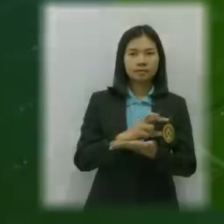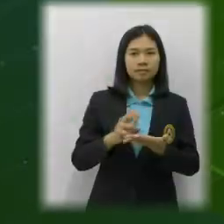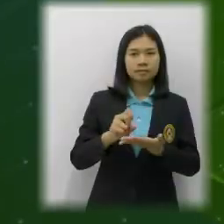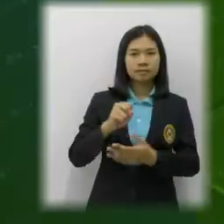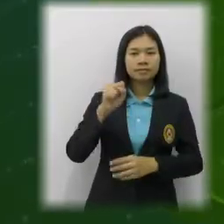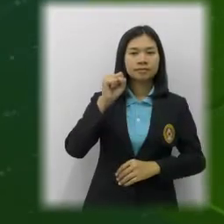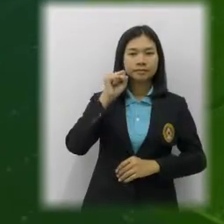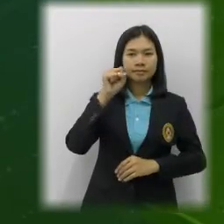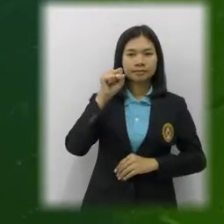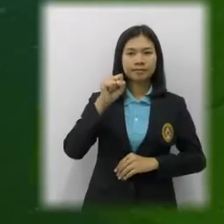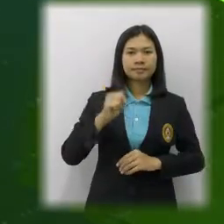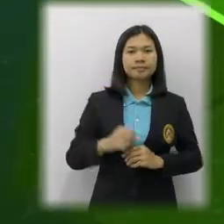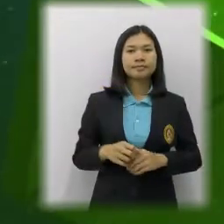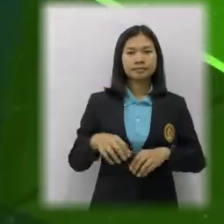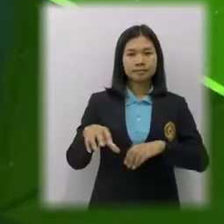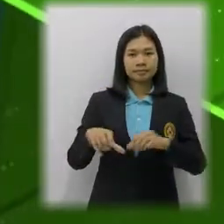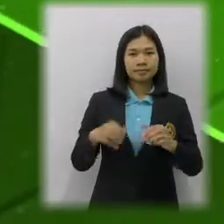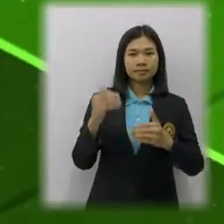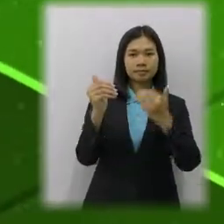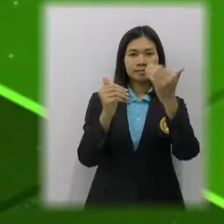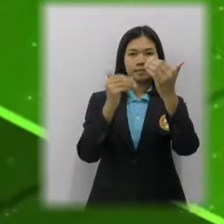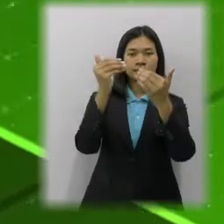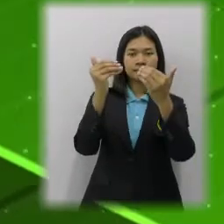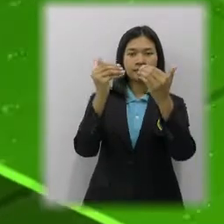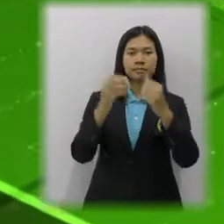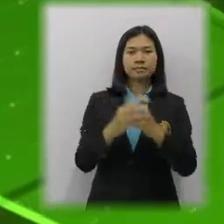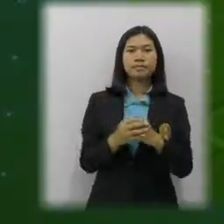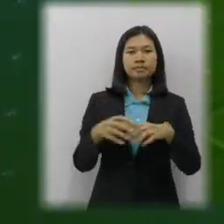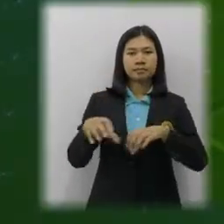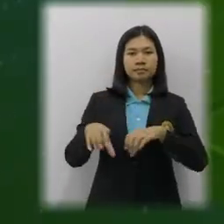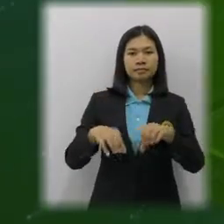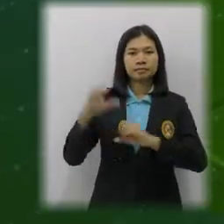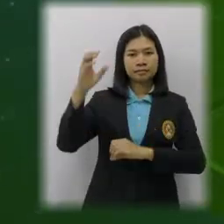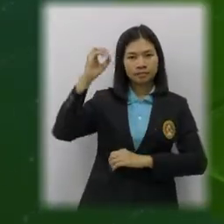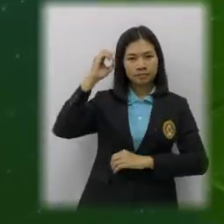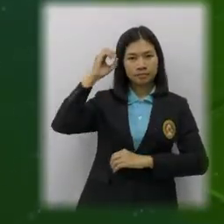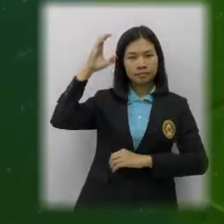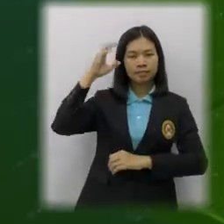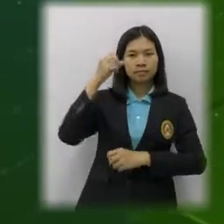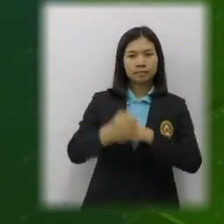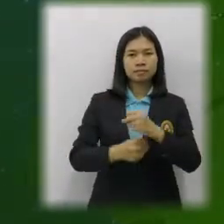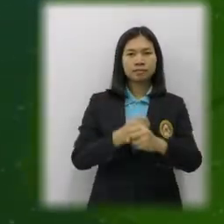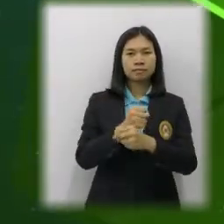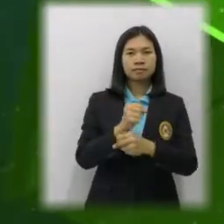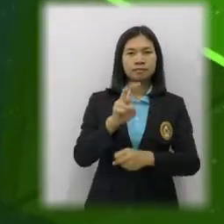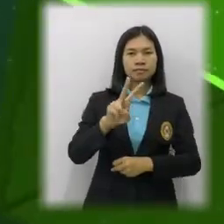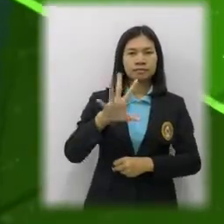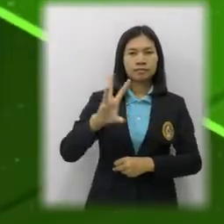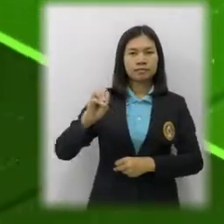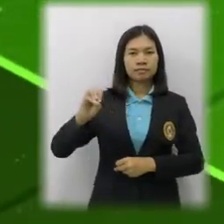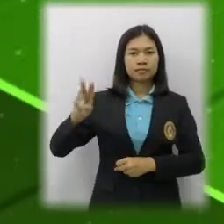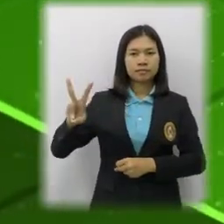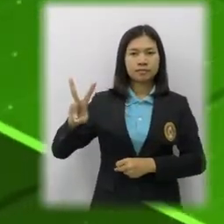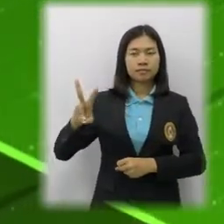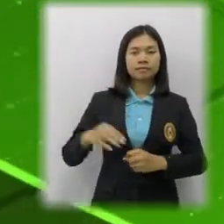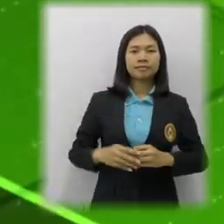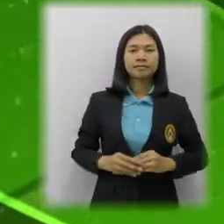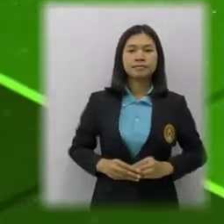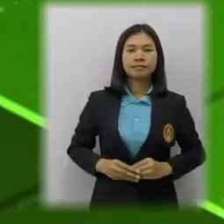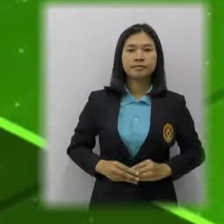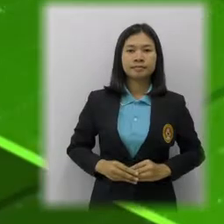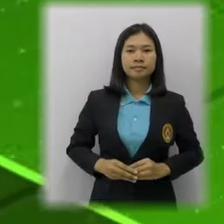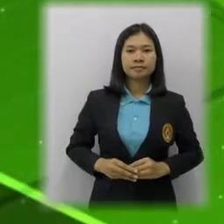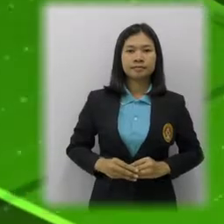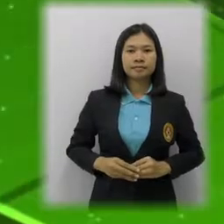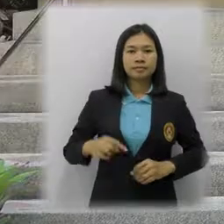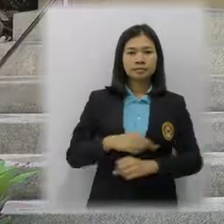มหาวิทยาลัยราชภัฏสกลนครจัดนิทรรศการแสดงผลงานการจัดการความรู้ประจำปีงบประมาณ